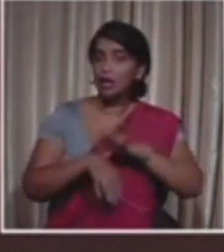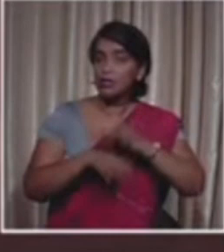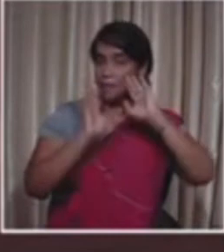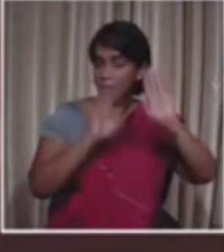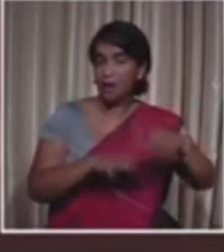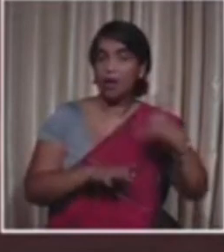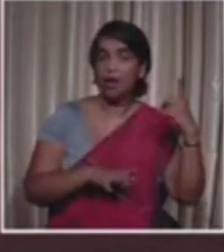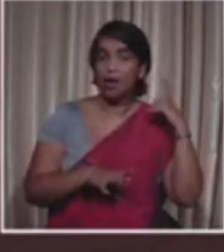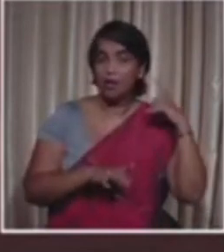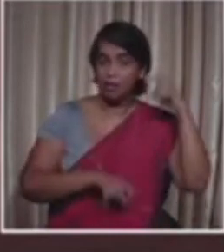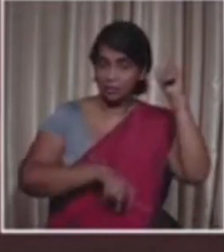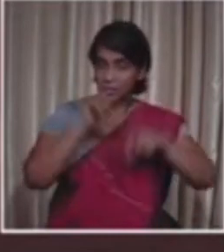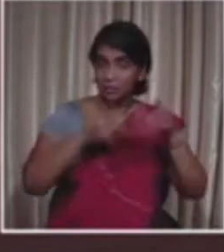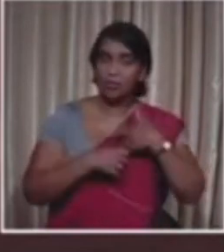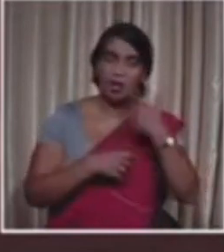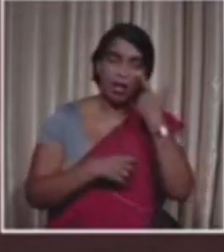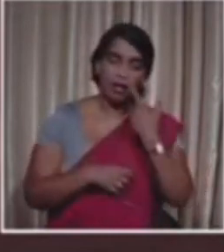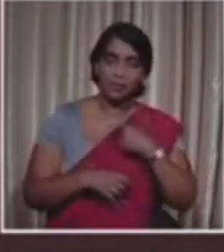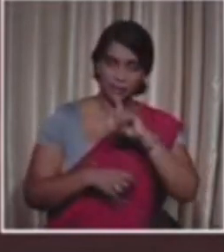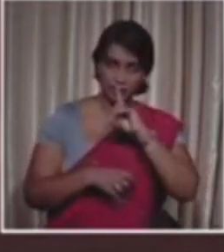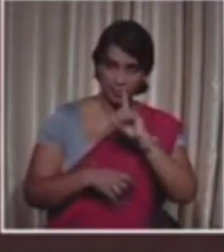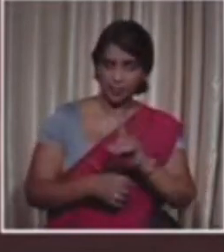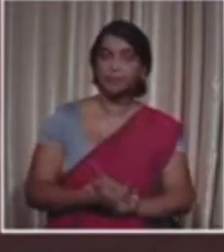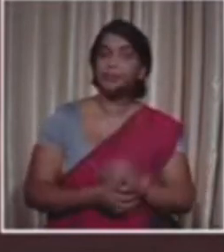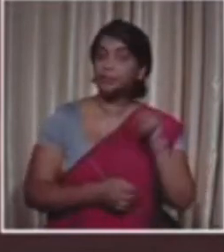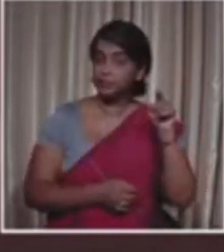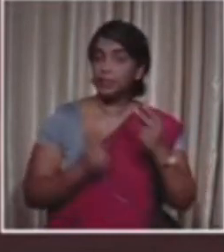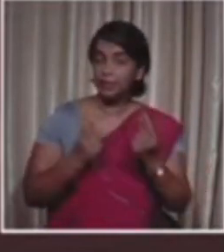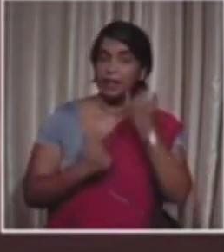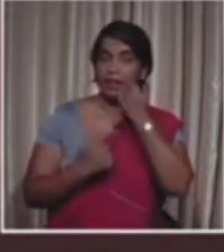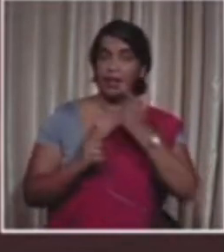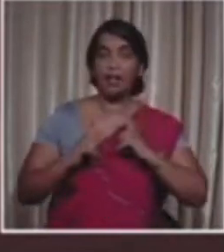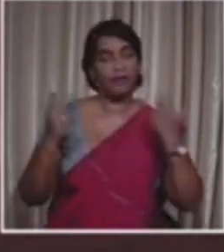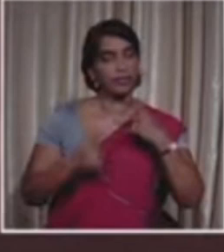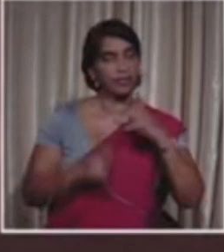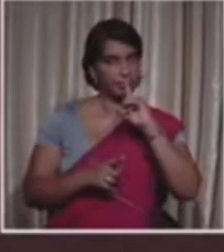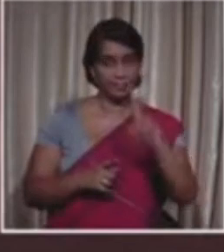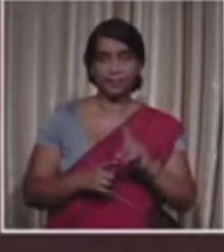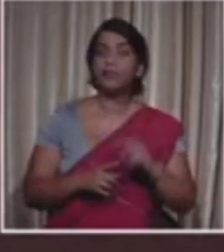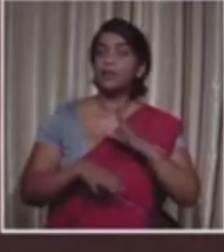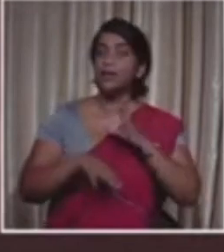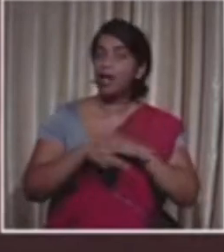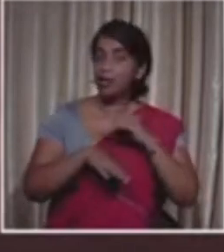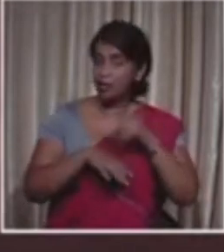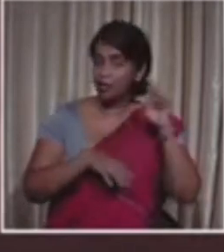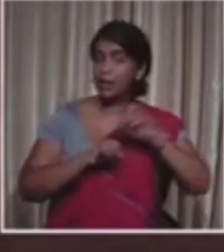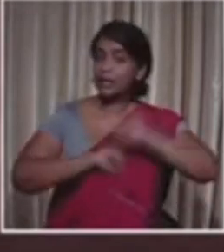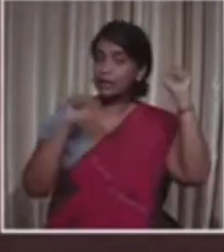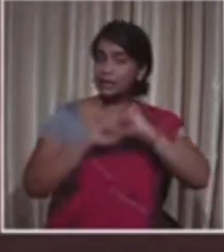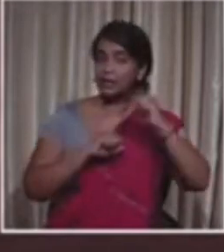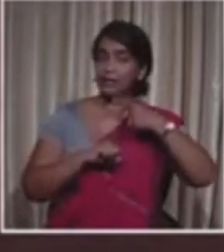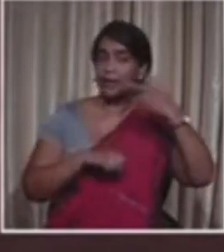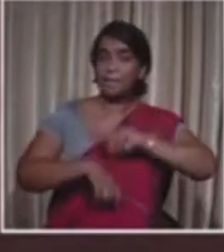සිටින ආරක්ෂක නිලධාරීන්ටත් මගේ කනගාටුව පළ කරනවා ඔවුන්ට ඉක්මන් සුවය ප්‍රාර්ථනා කරනවා රමුක්කන උද්ඝෝෂණය නිසා